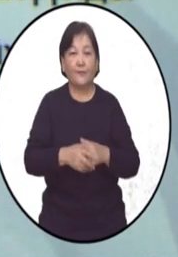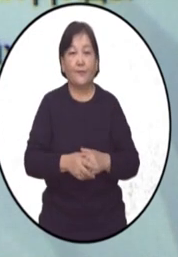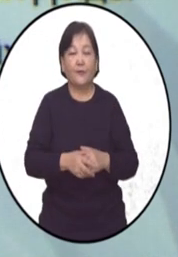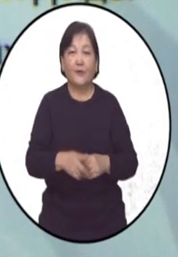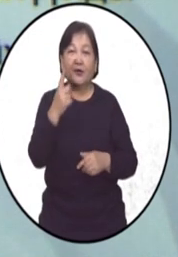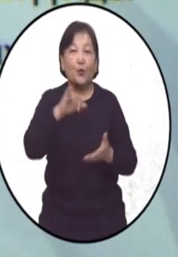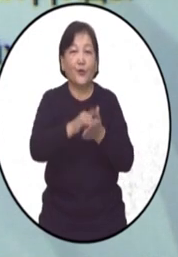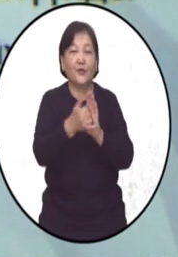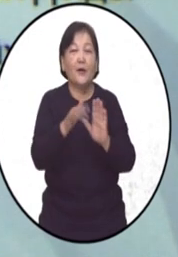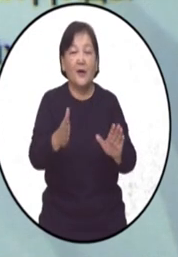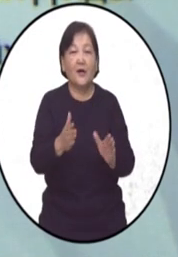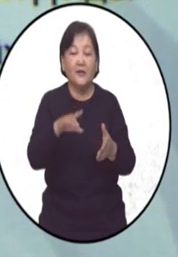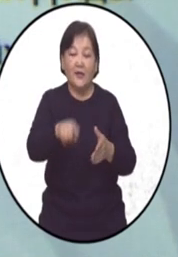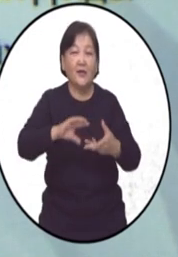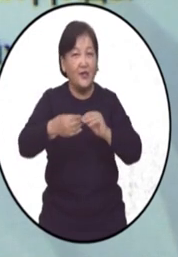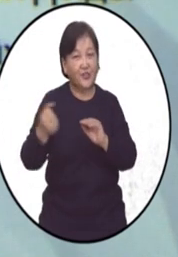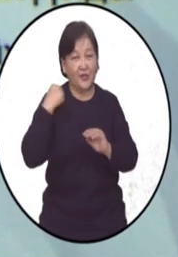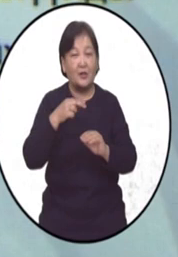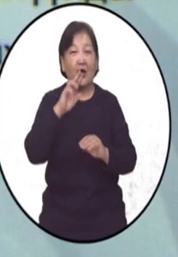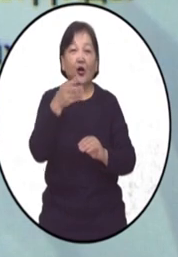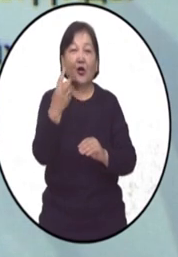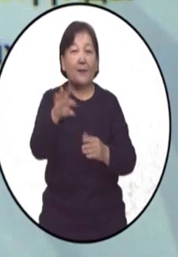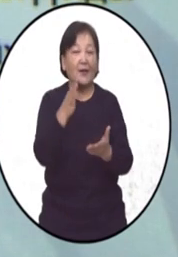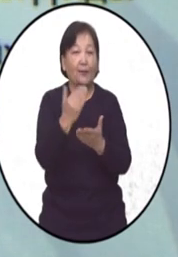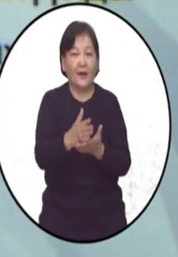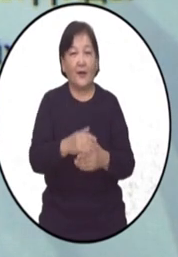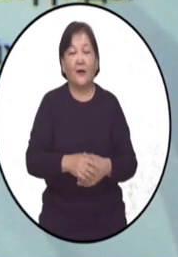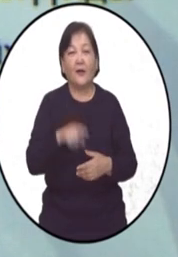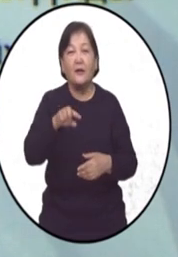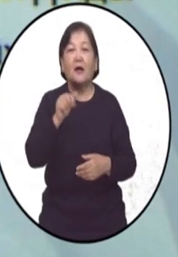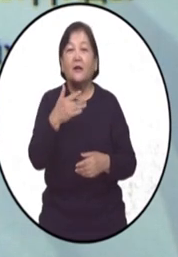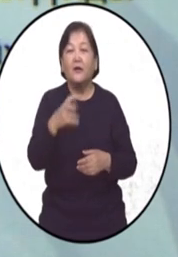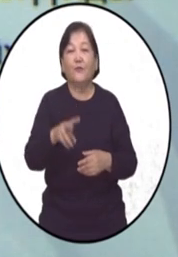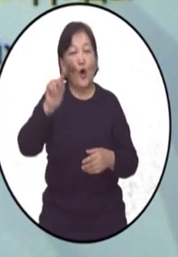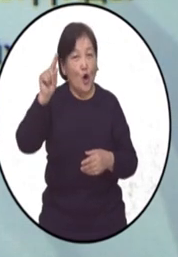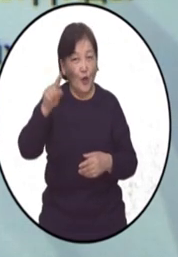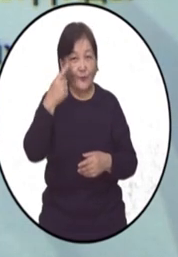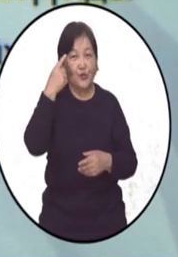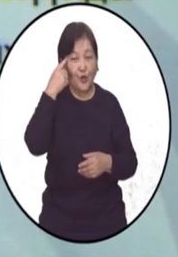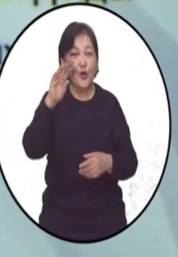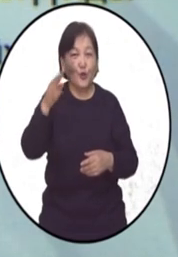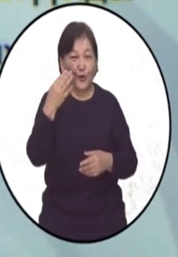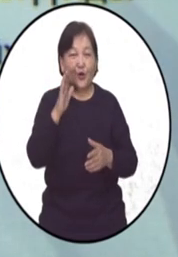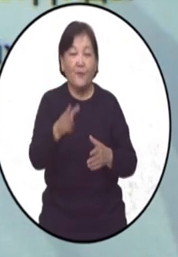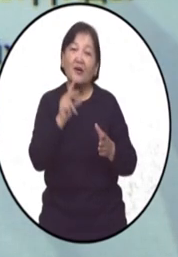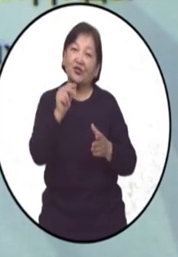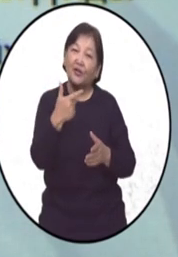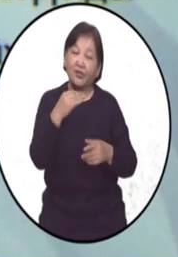нэг утгатай ойлгож бийлүүлдэг тийм командуудтай байна гэсэн үг. За үүнийг бол алгоритмын ойлгомжтой тодорхой байх чанар гэдэг.